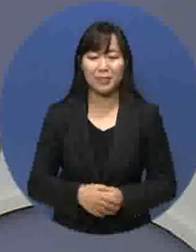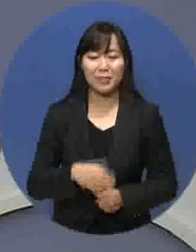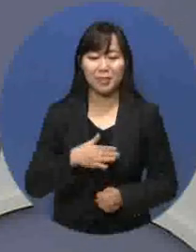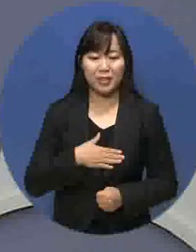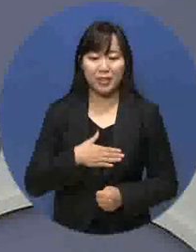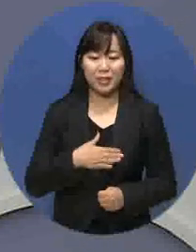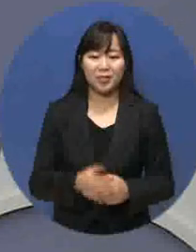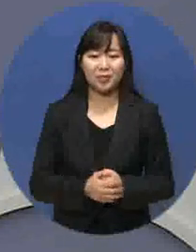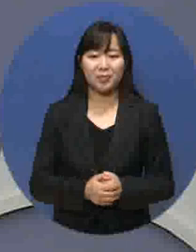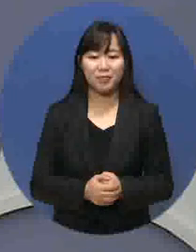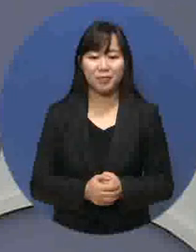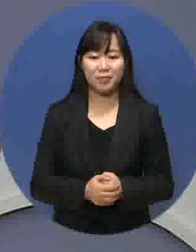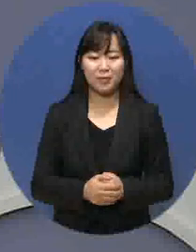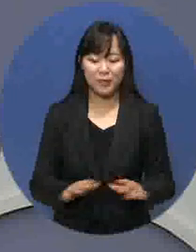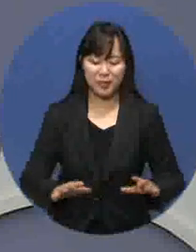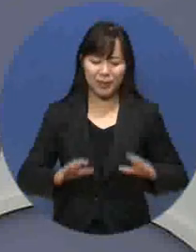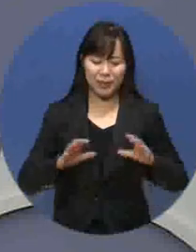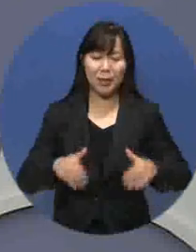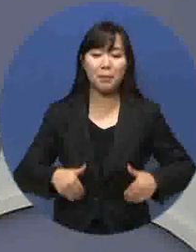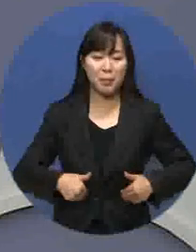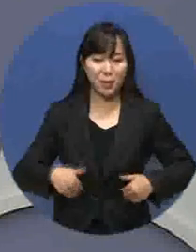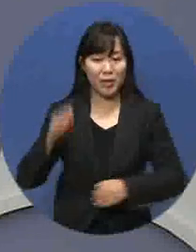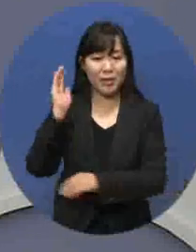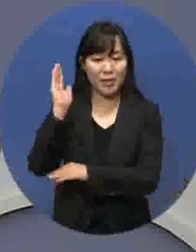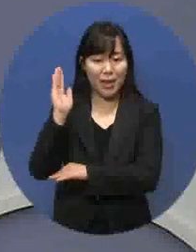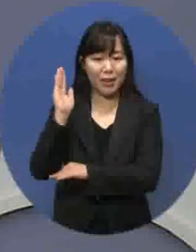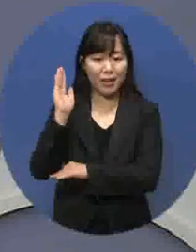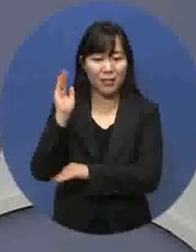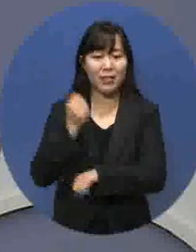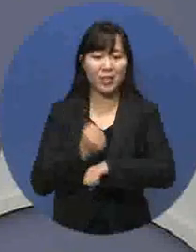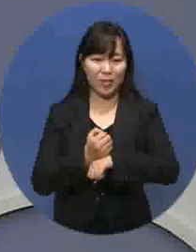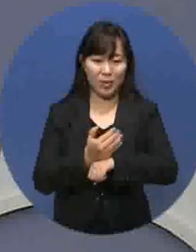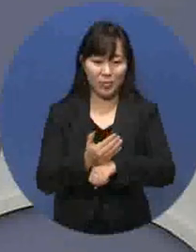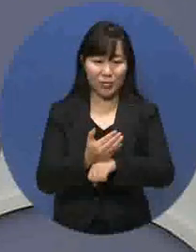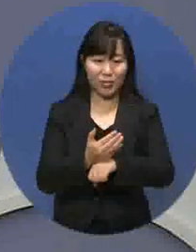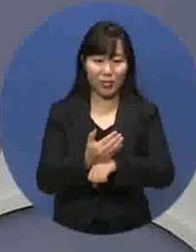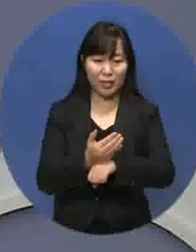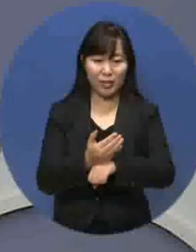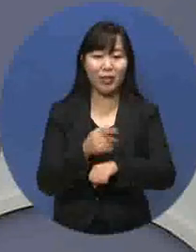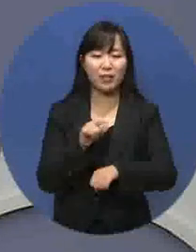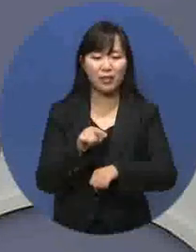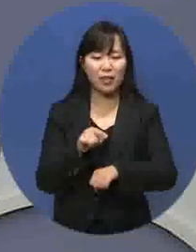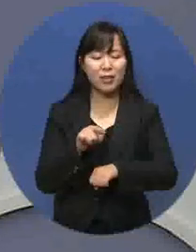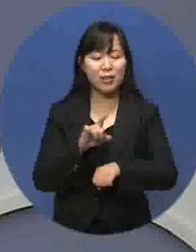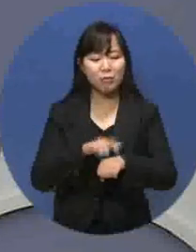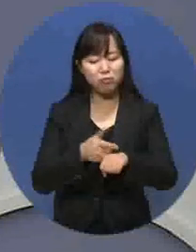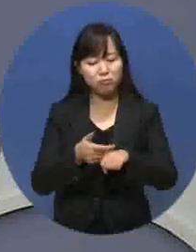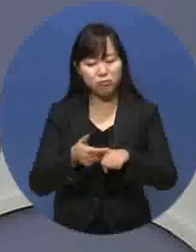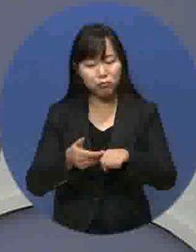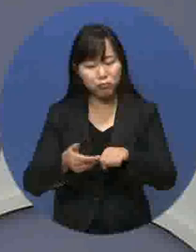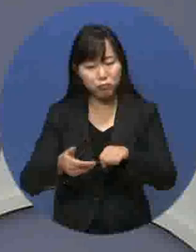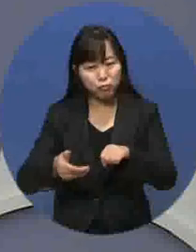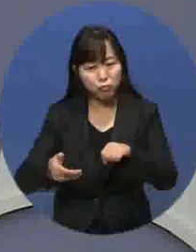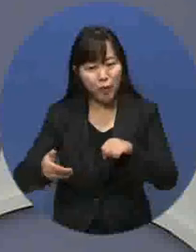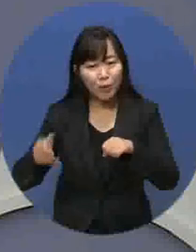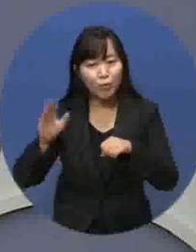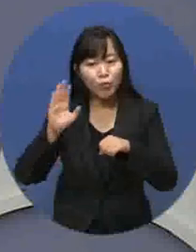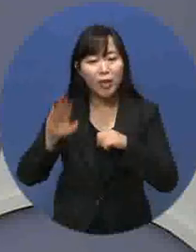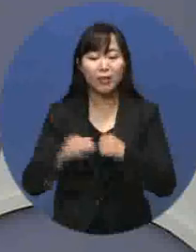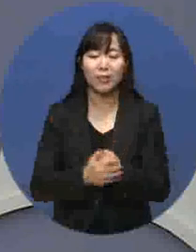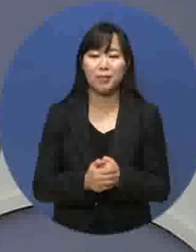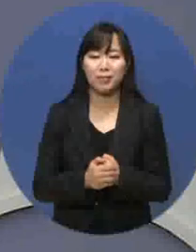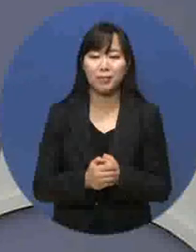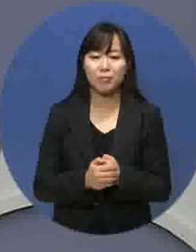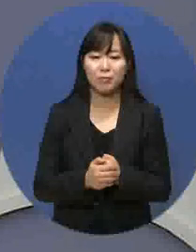뭐 어쨌든 좀 세상에 필요한 얘기를 좀 하자. 그리고 이제 그게 이제 어느 정도 만약에 지난다 그러면 사실